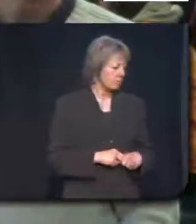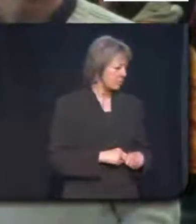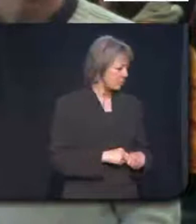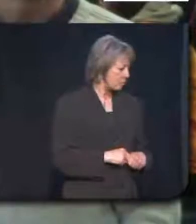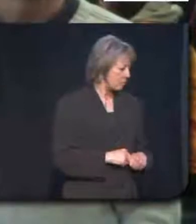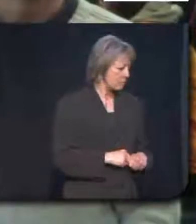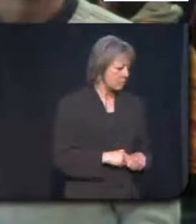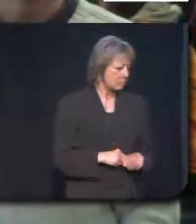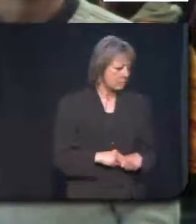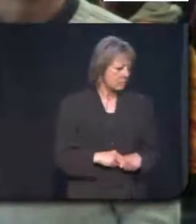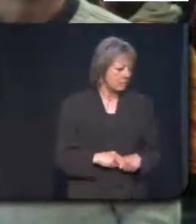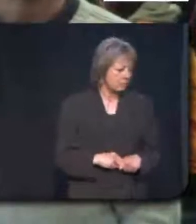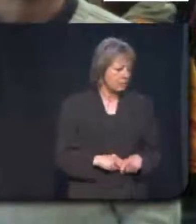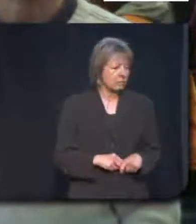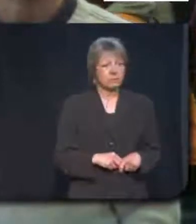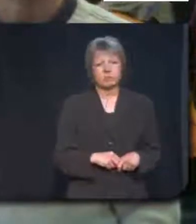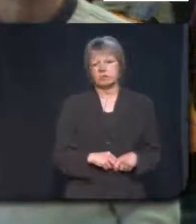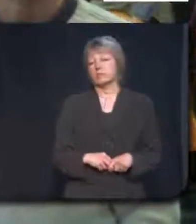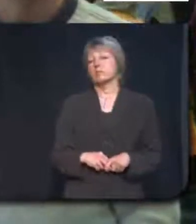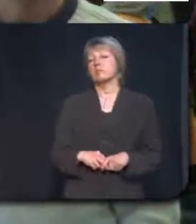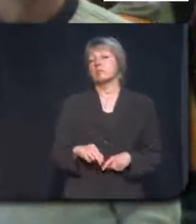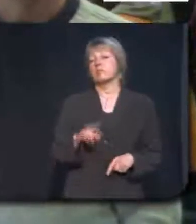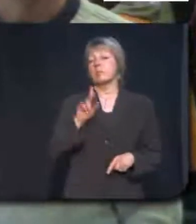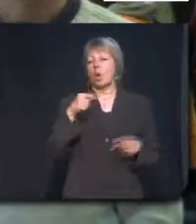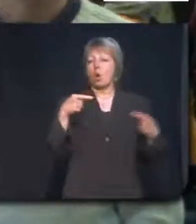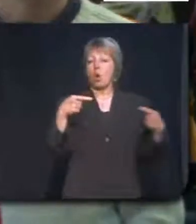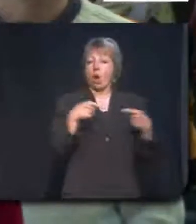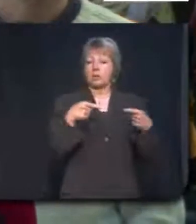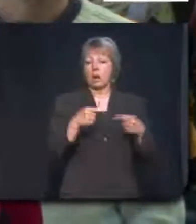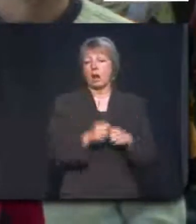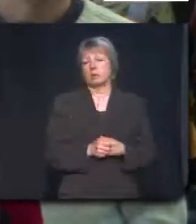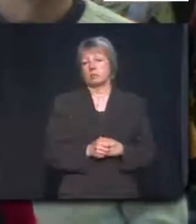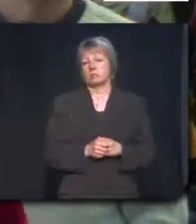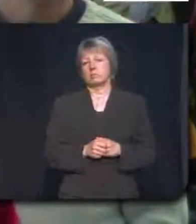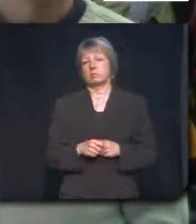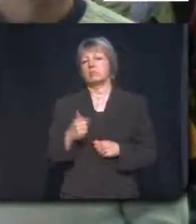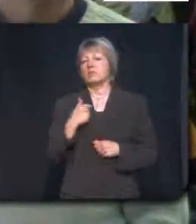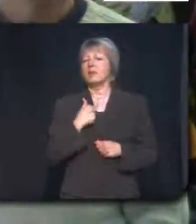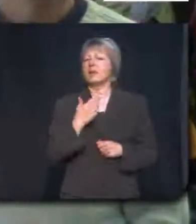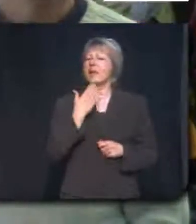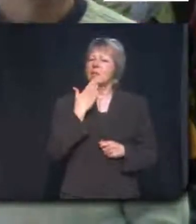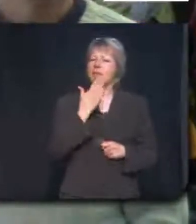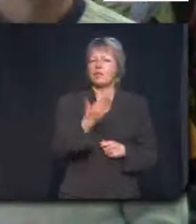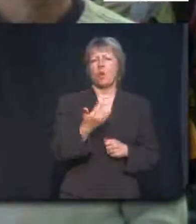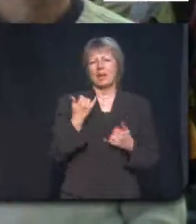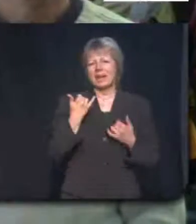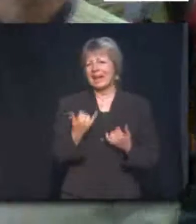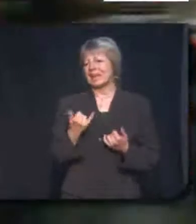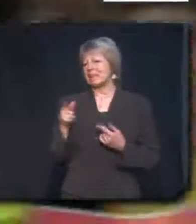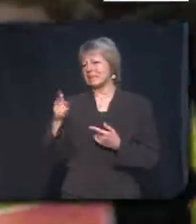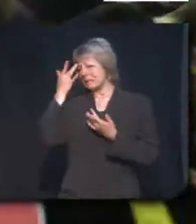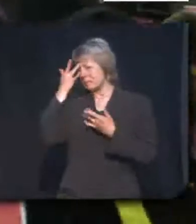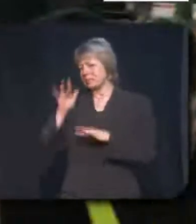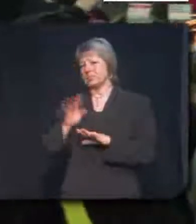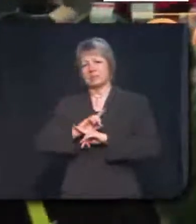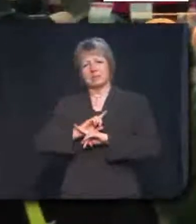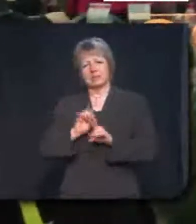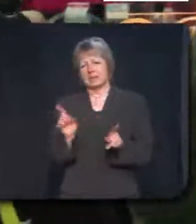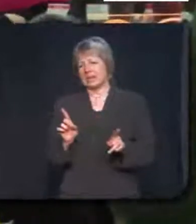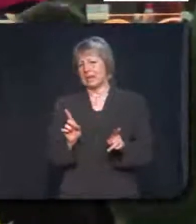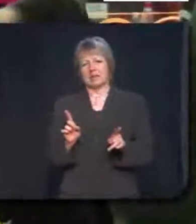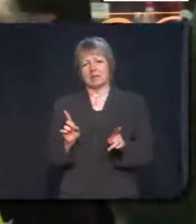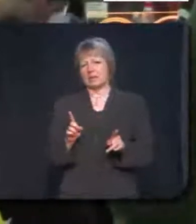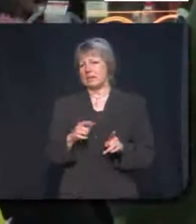ich kann nur empfehlen den die entscheidungsordnung zum jetzigen anzahlpunkt nicht anzunehmen große Teile der Partei hatten